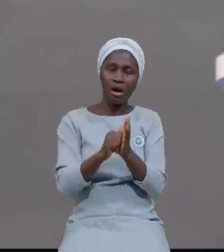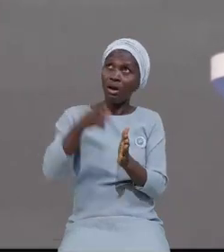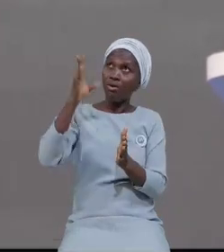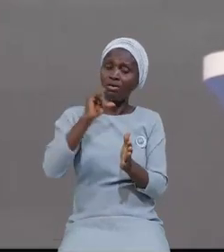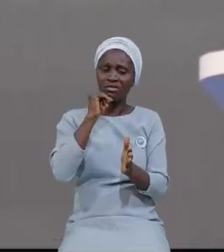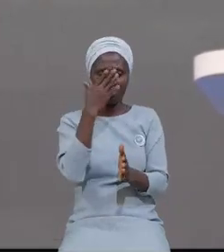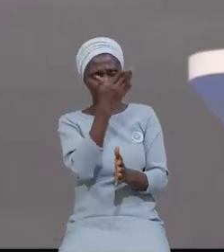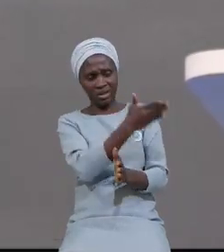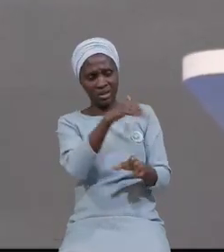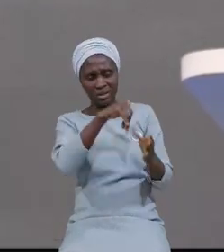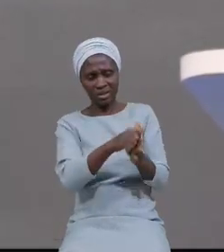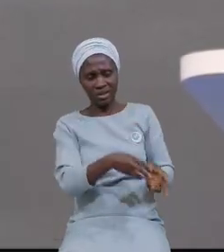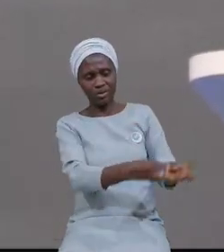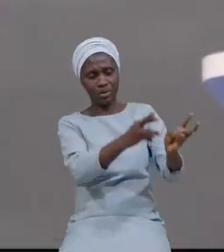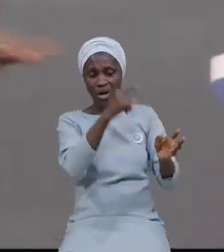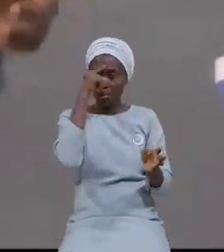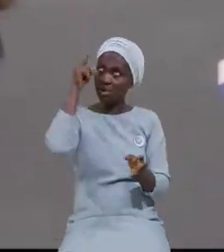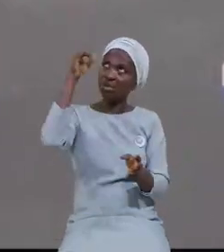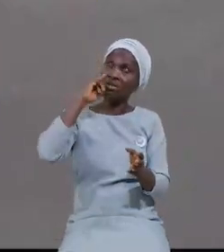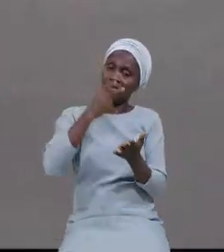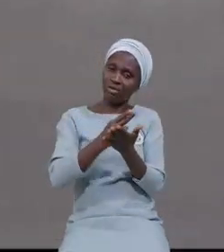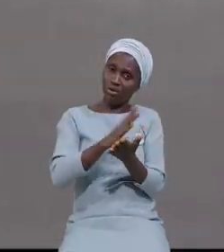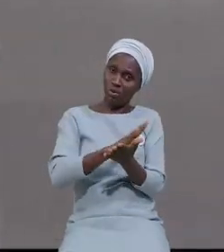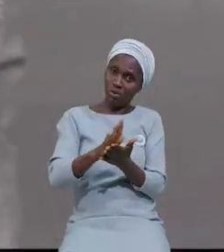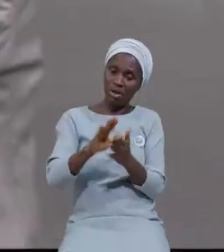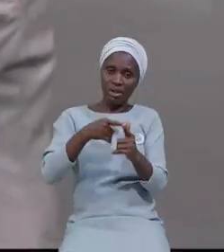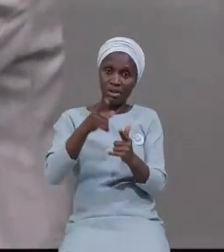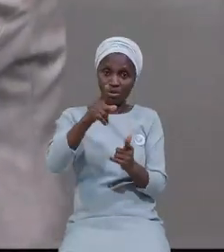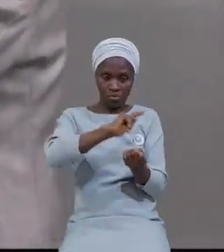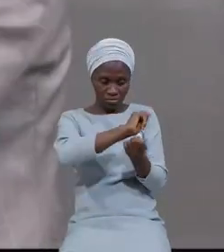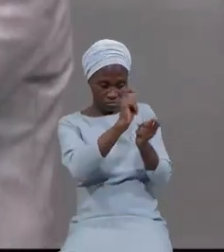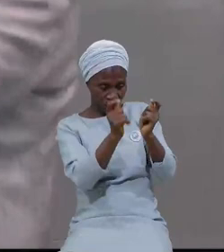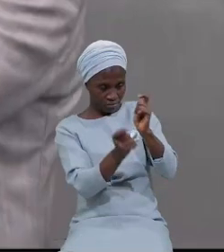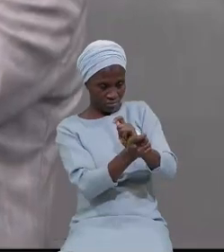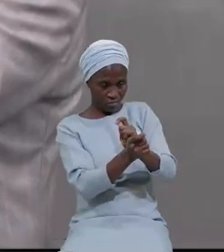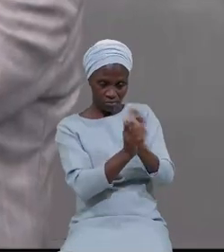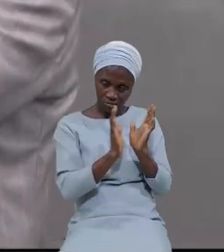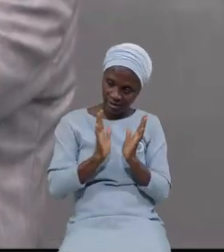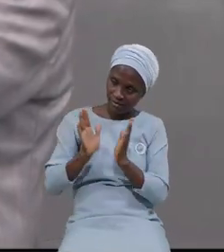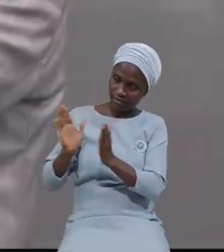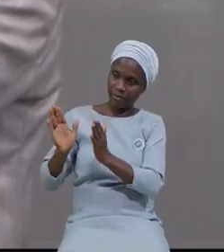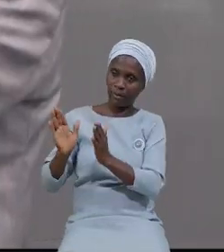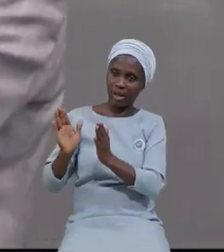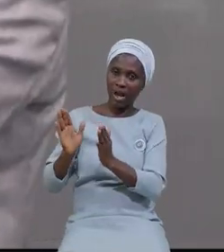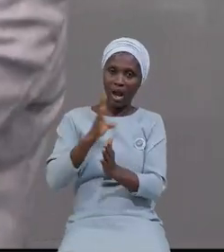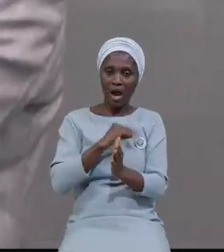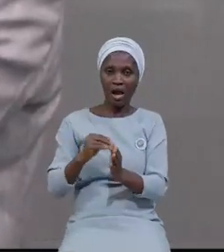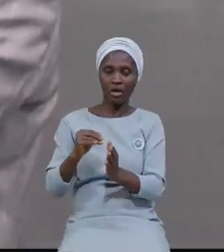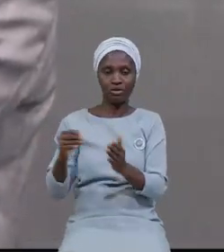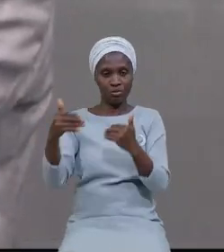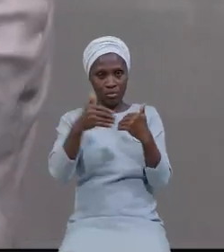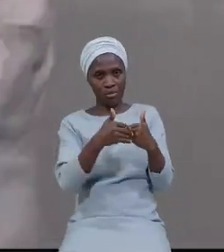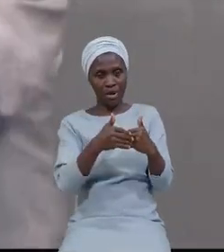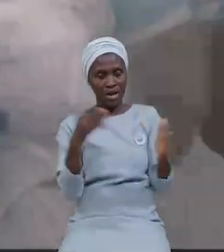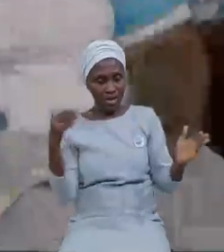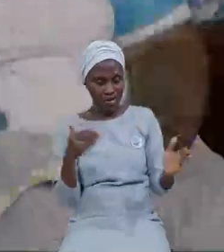n'est pas dans cette direction là parce qu'il est le Dieu saint c'est quoi la repentance tu fais demi-tour et tu tournes maintenant